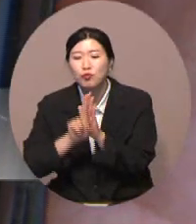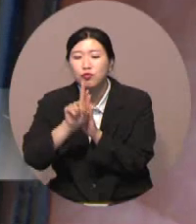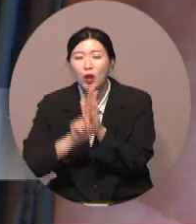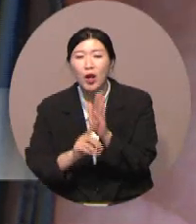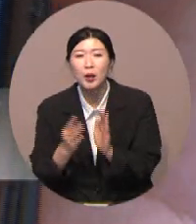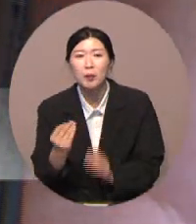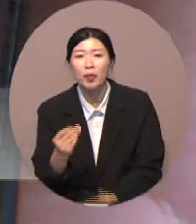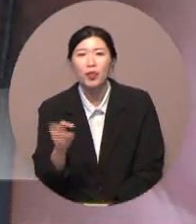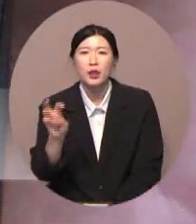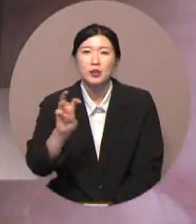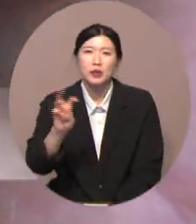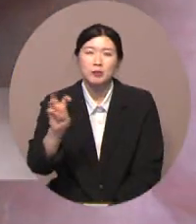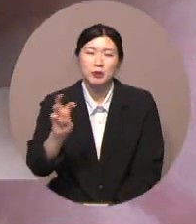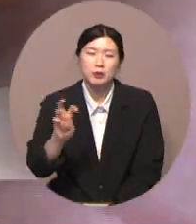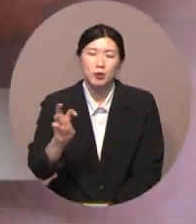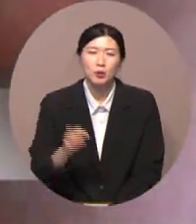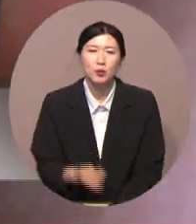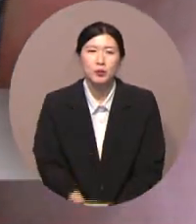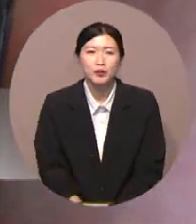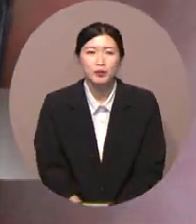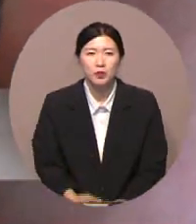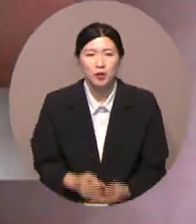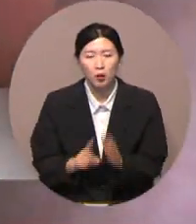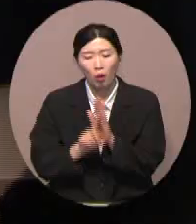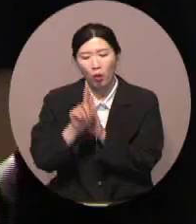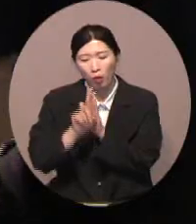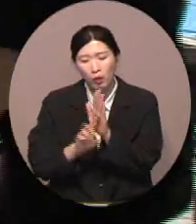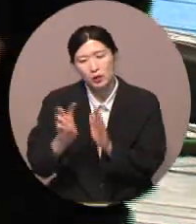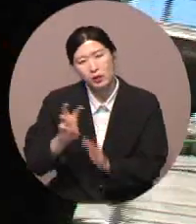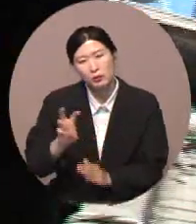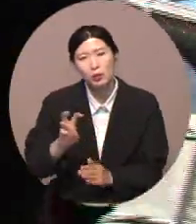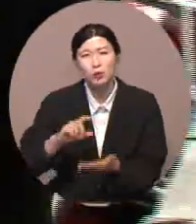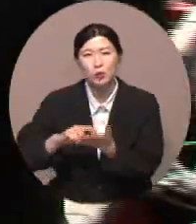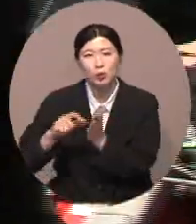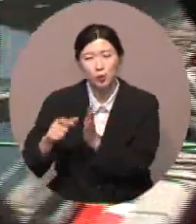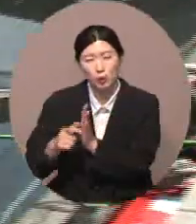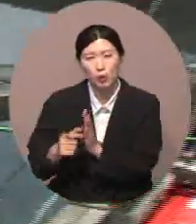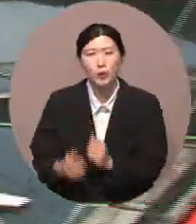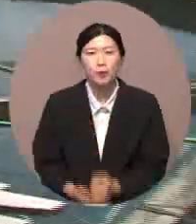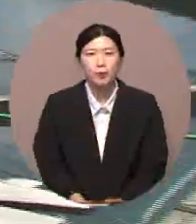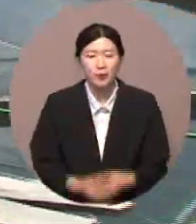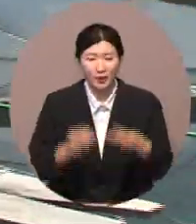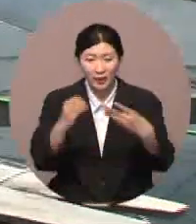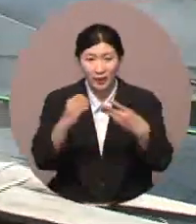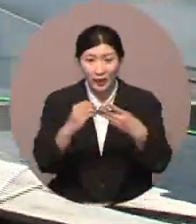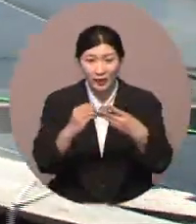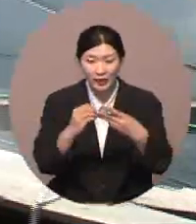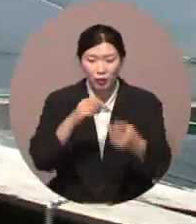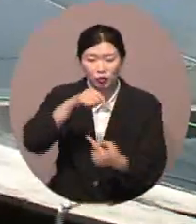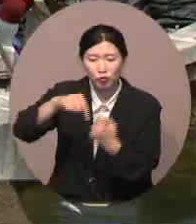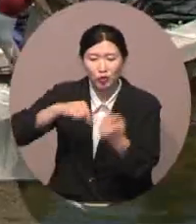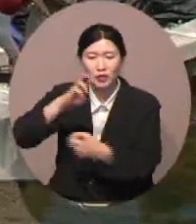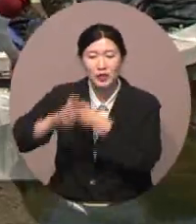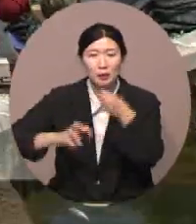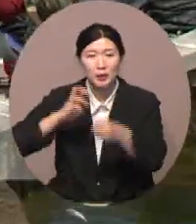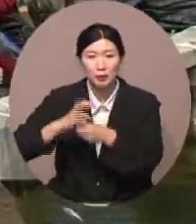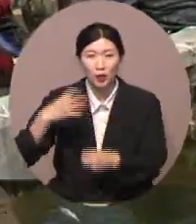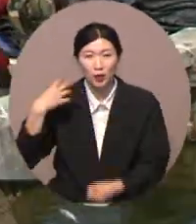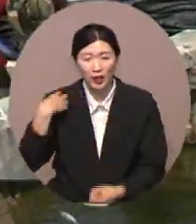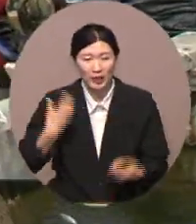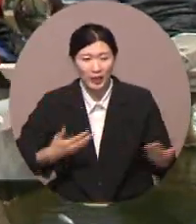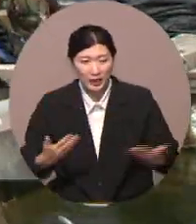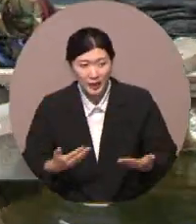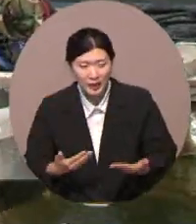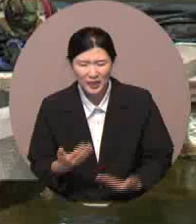1대 표충 수호는 30도 안팎을 오르내리고 있습니다 태안에서 년째 양식업을 해온 어미는 그동안 고수온